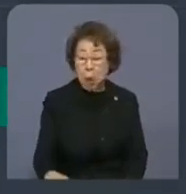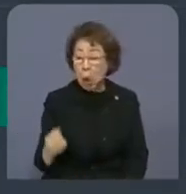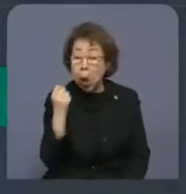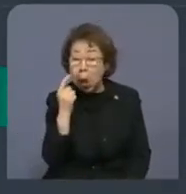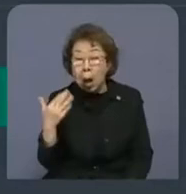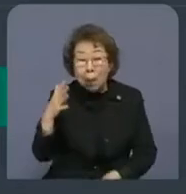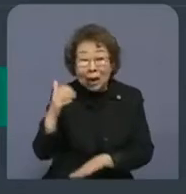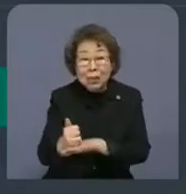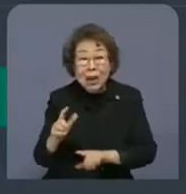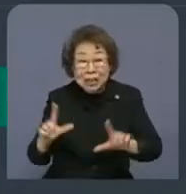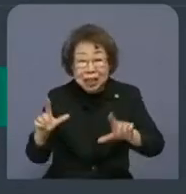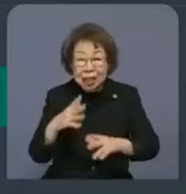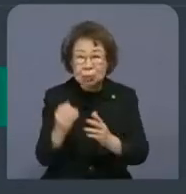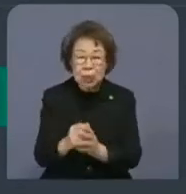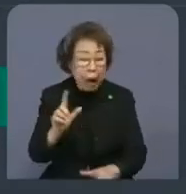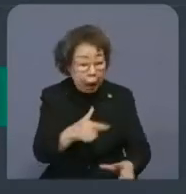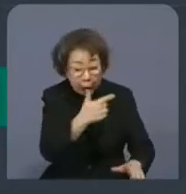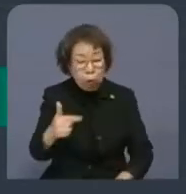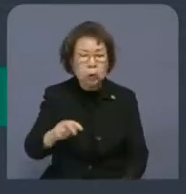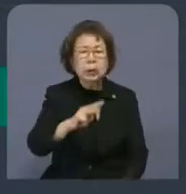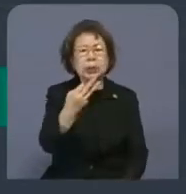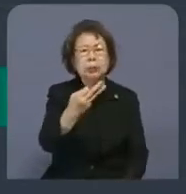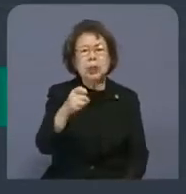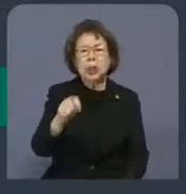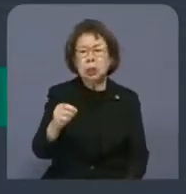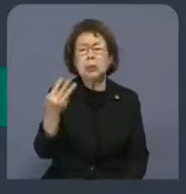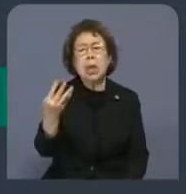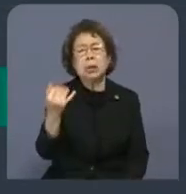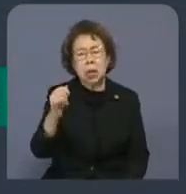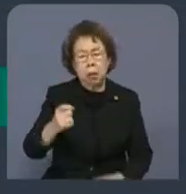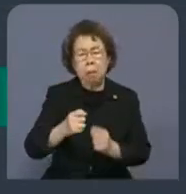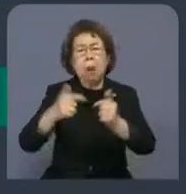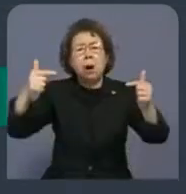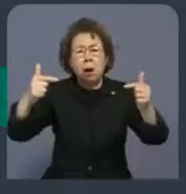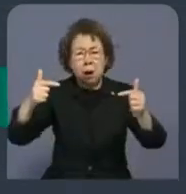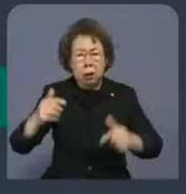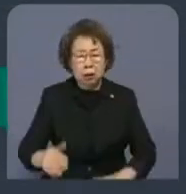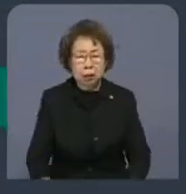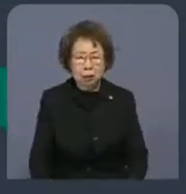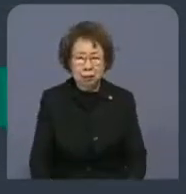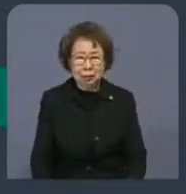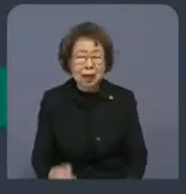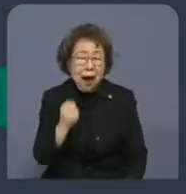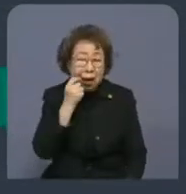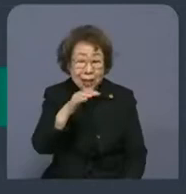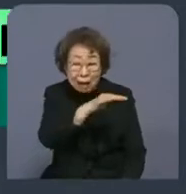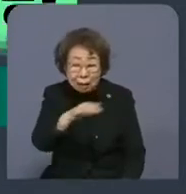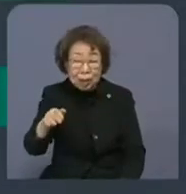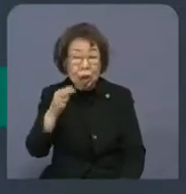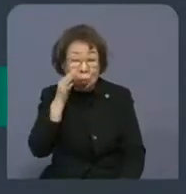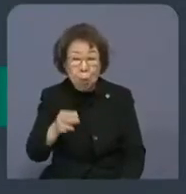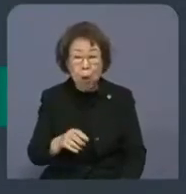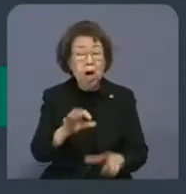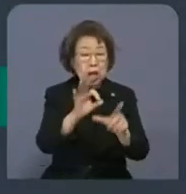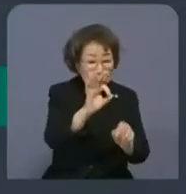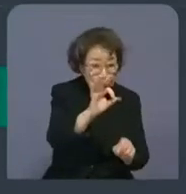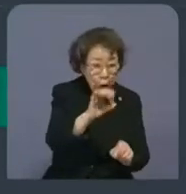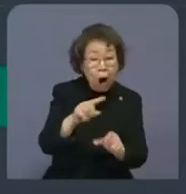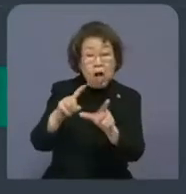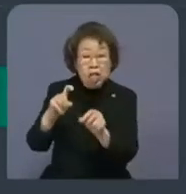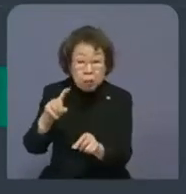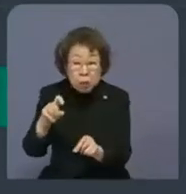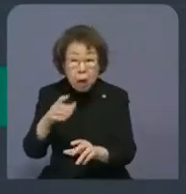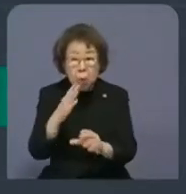지난달 마지막 일주일에는 하루 평균 17.4명까지 급증했습니다. 한 달을 기준으로 보면 10월과 11월